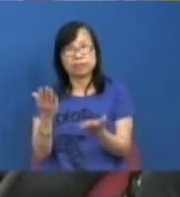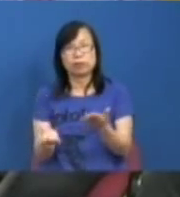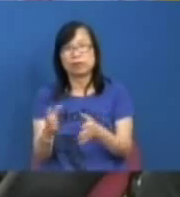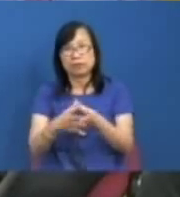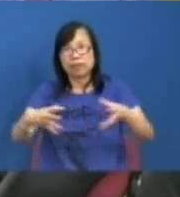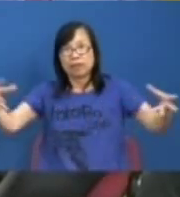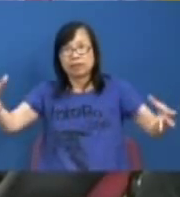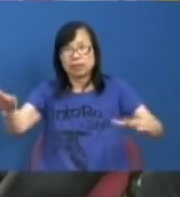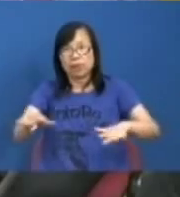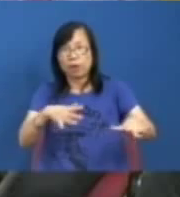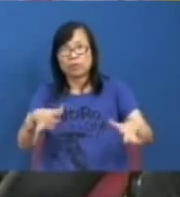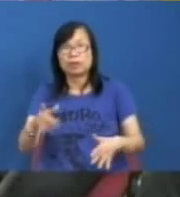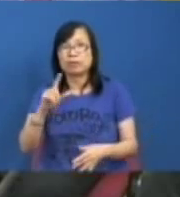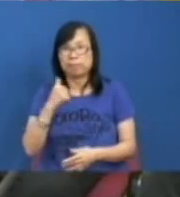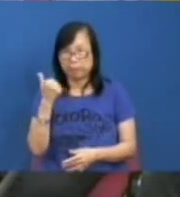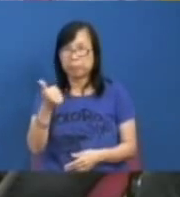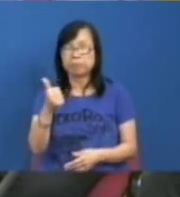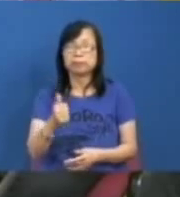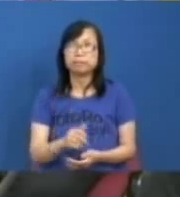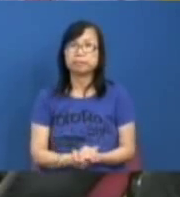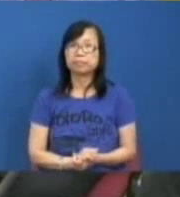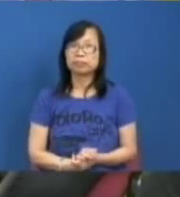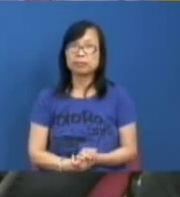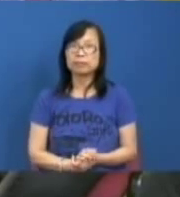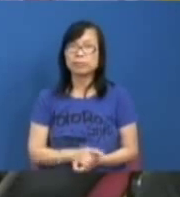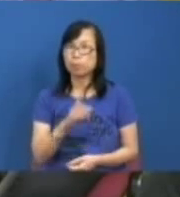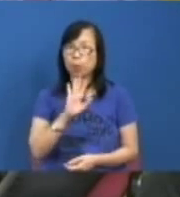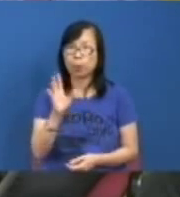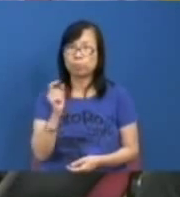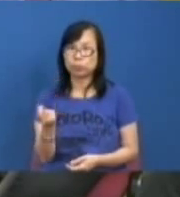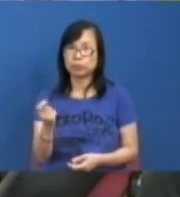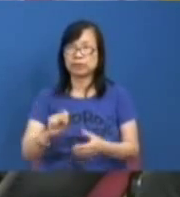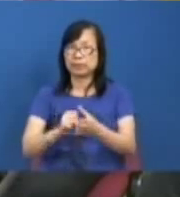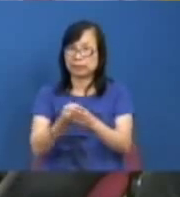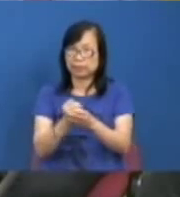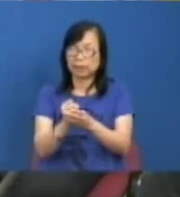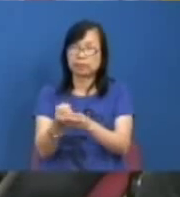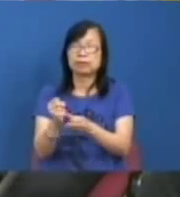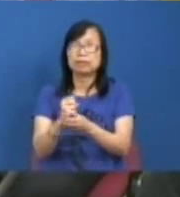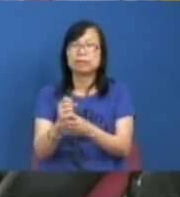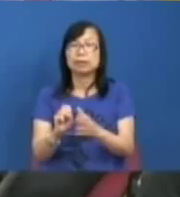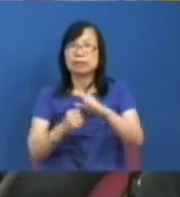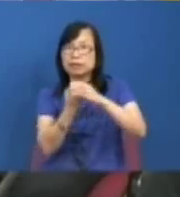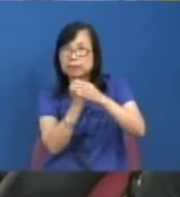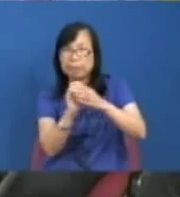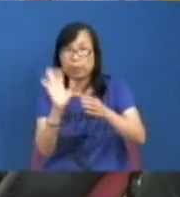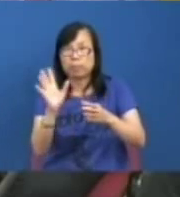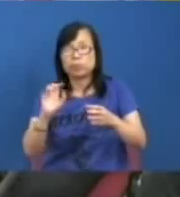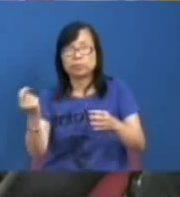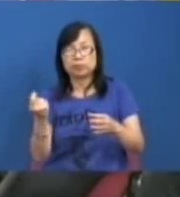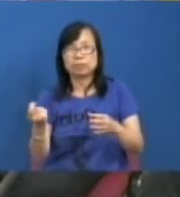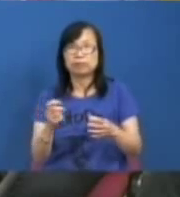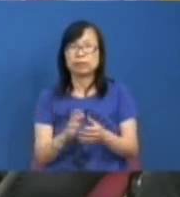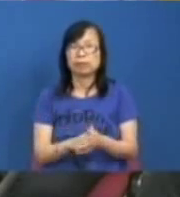咧，係、一定係有化算嘅。因為它沒有那麼容易淤塞，因為現在是新設計、會計那個流